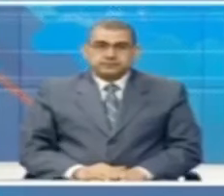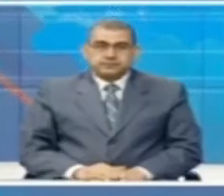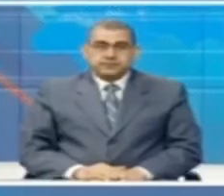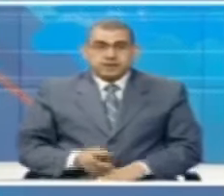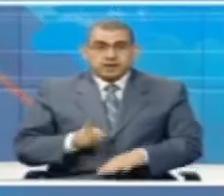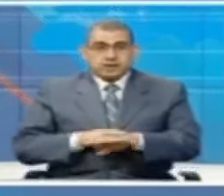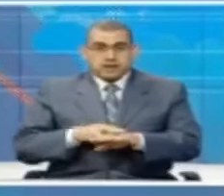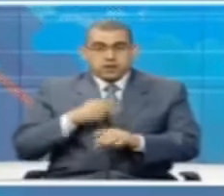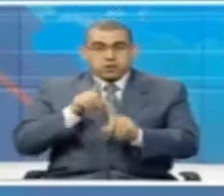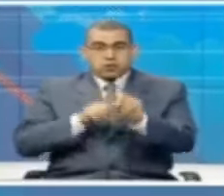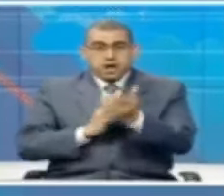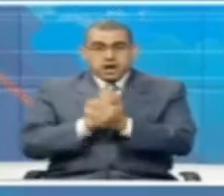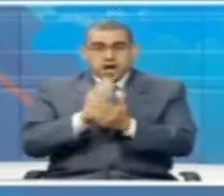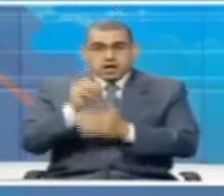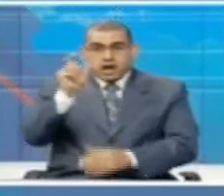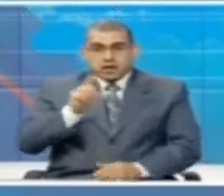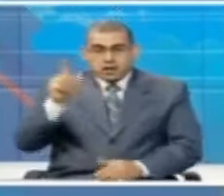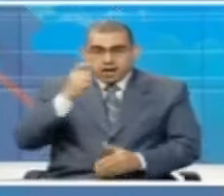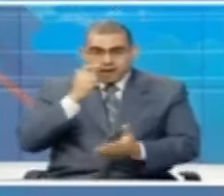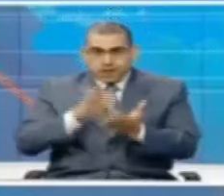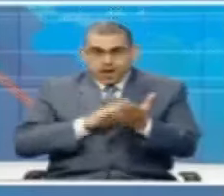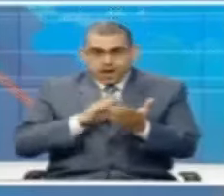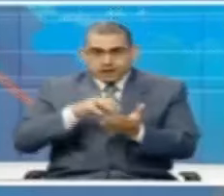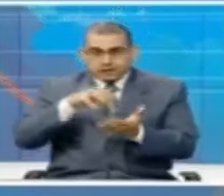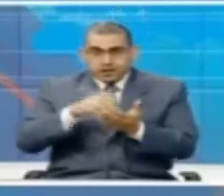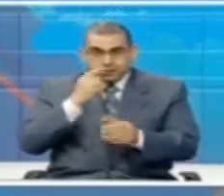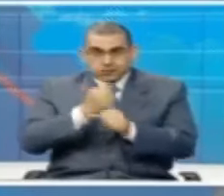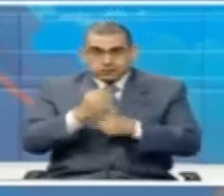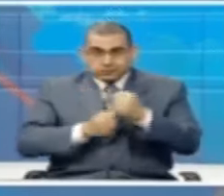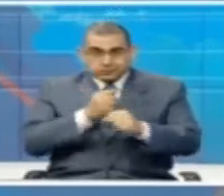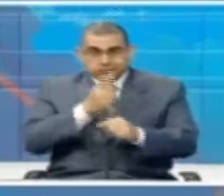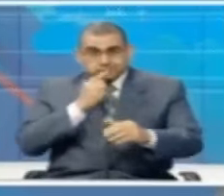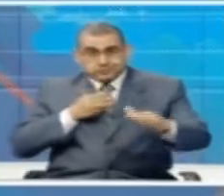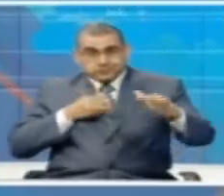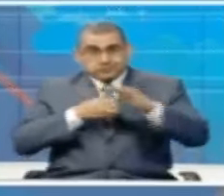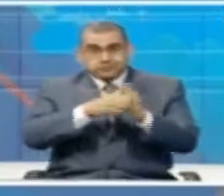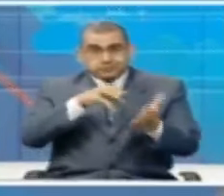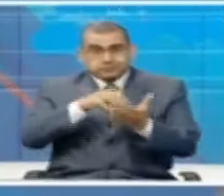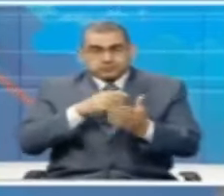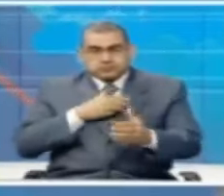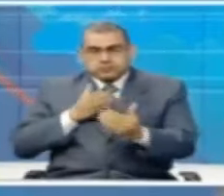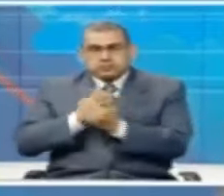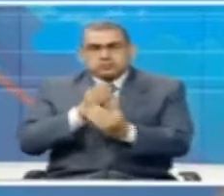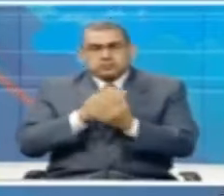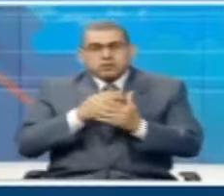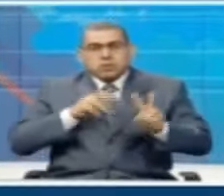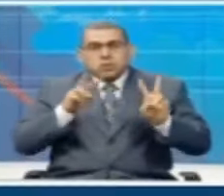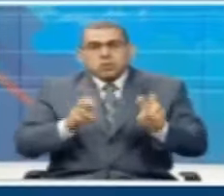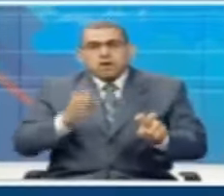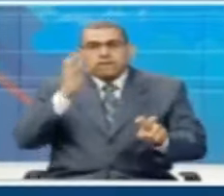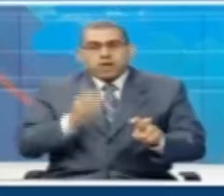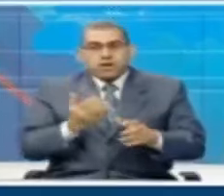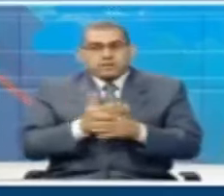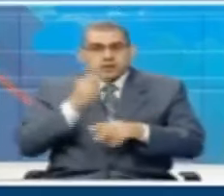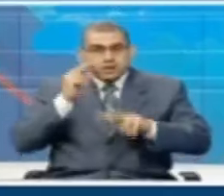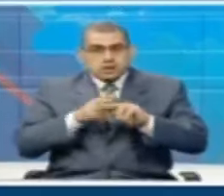هذا وقد حذر وزير الخارجية الإيطالي أنطونيو تاياني أن بلاده تبذل كل ما بوسعها لتجنب